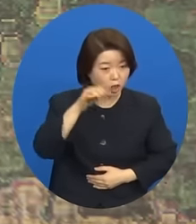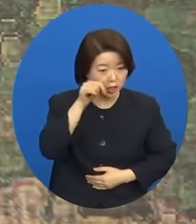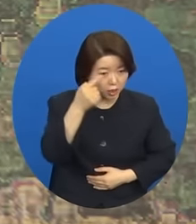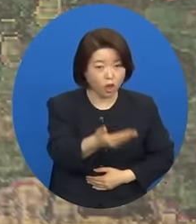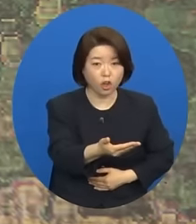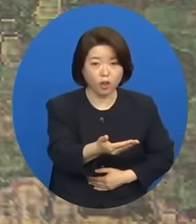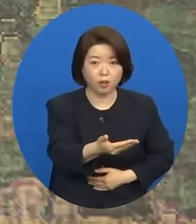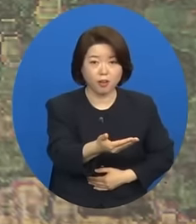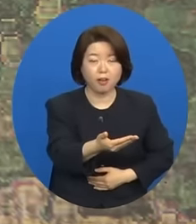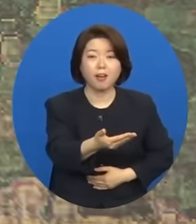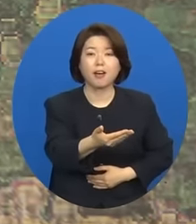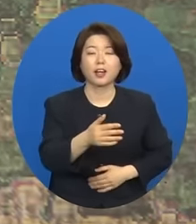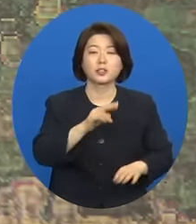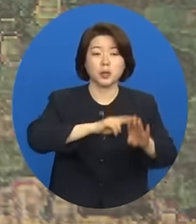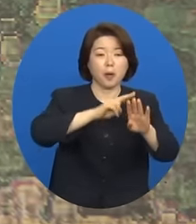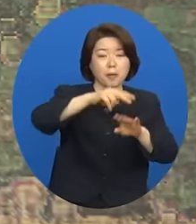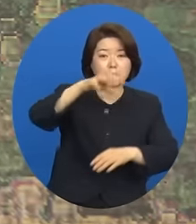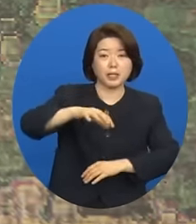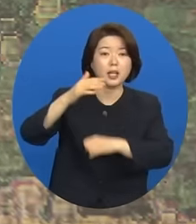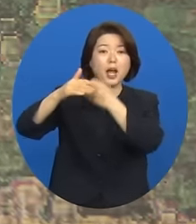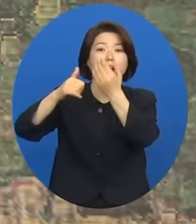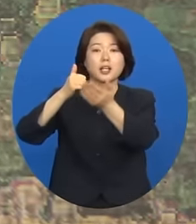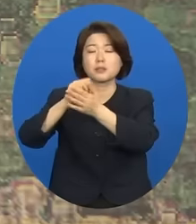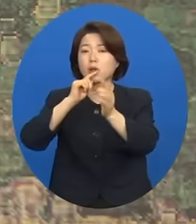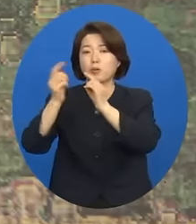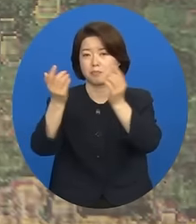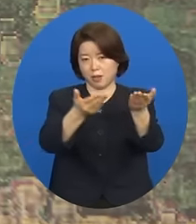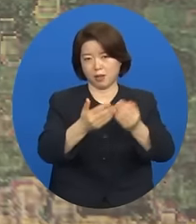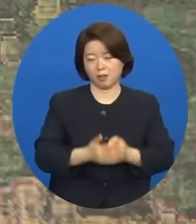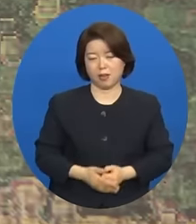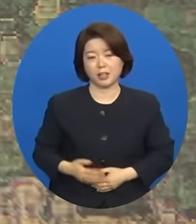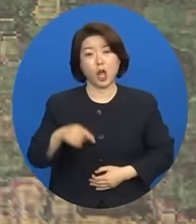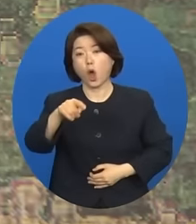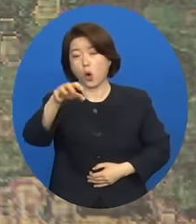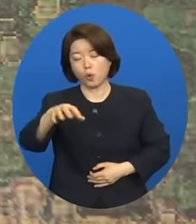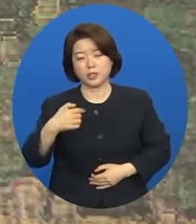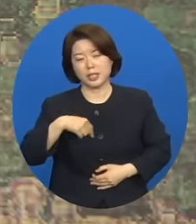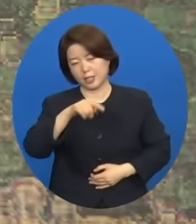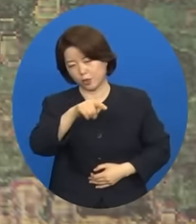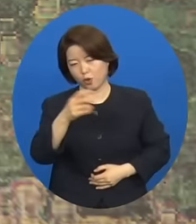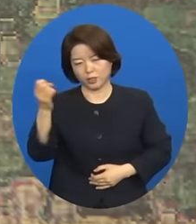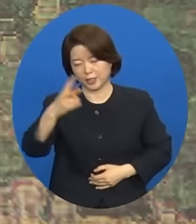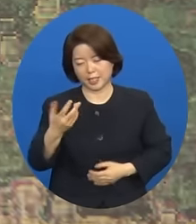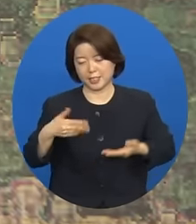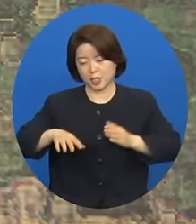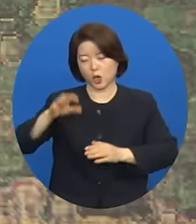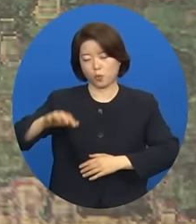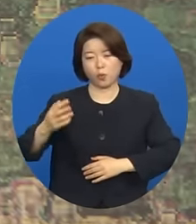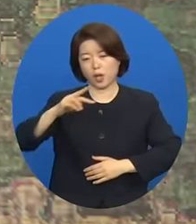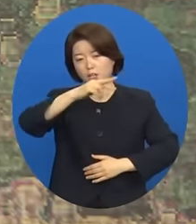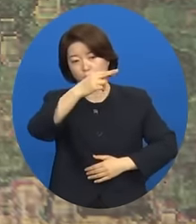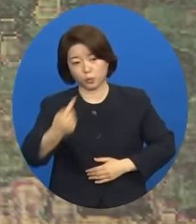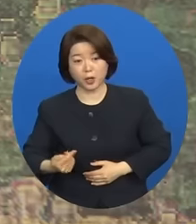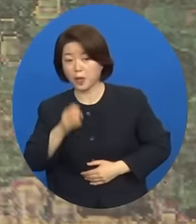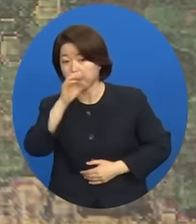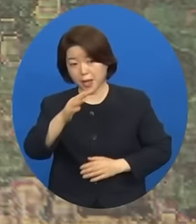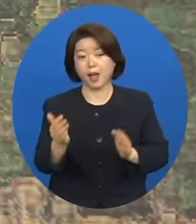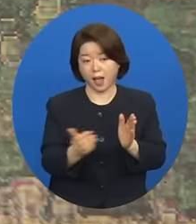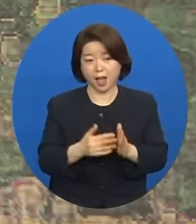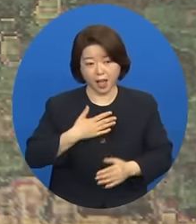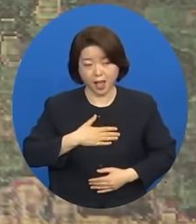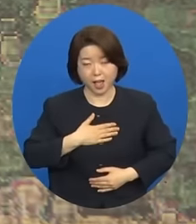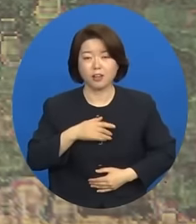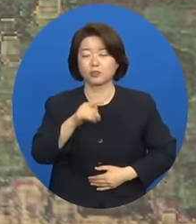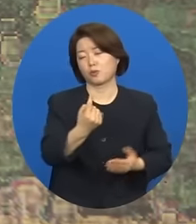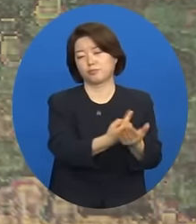기억나지? 그래서 베델의 하나님이라고 얘기하는 거예요. 베델에서 내가 너를 다시 고향으로 돌아오게 한다고 했지? 너 이제 떠나야